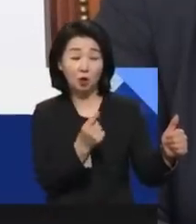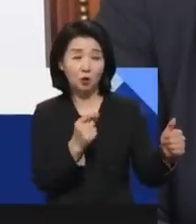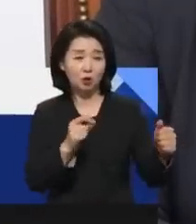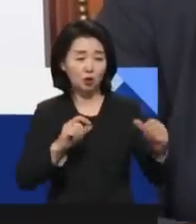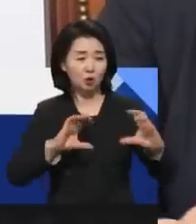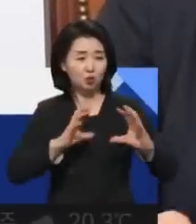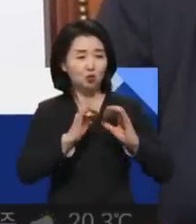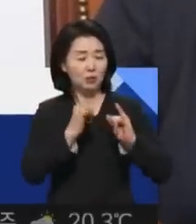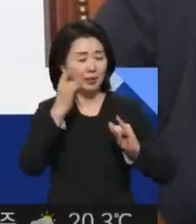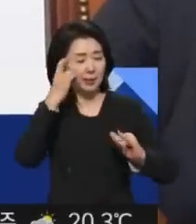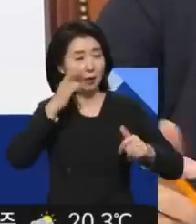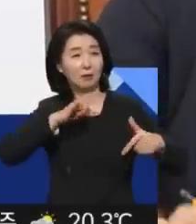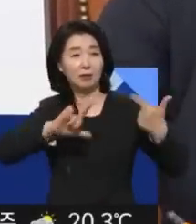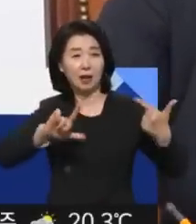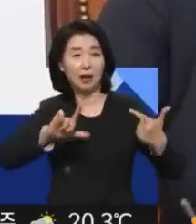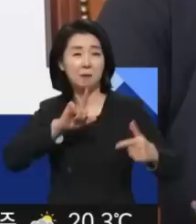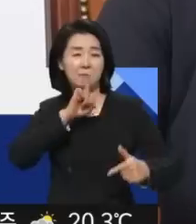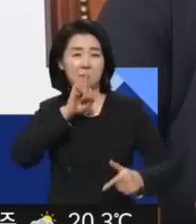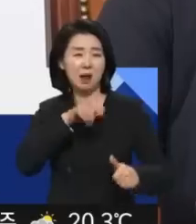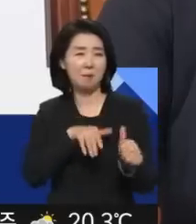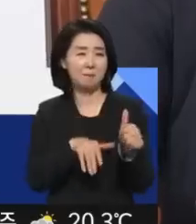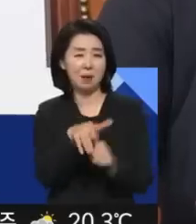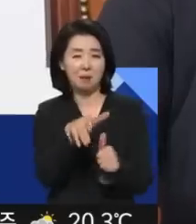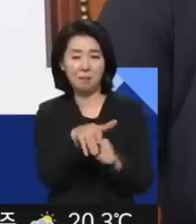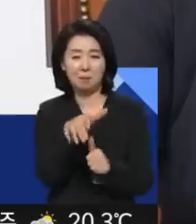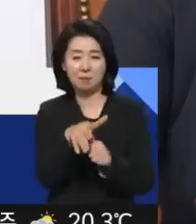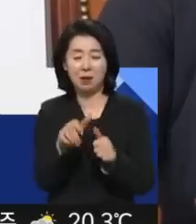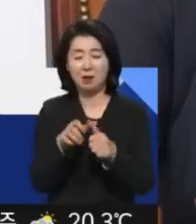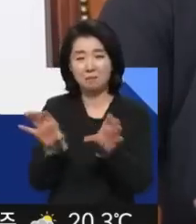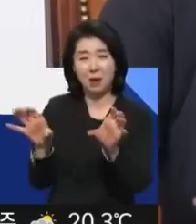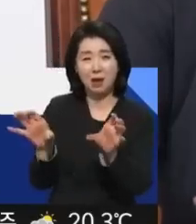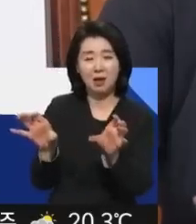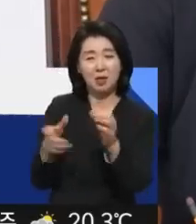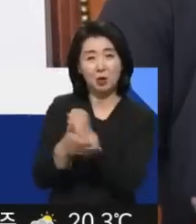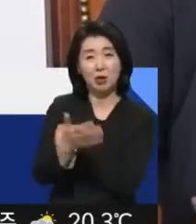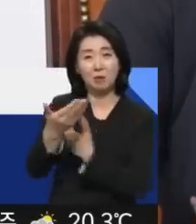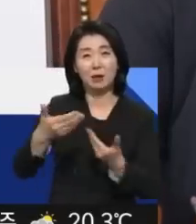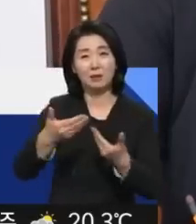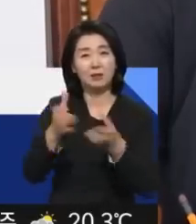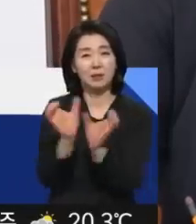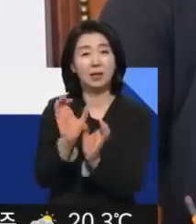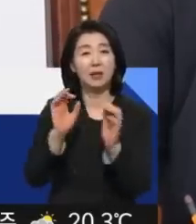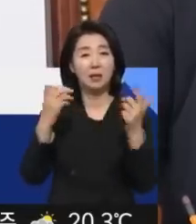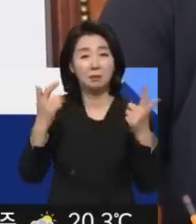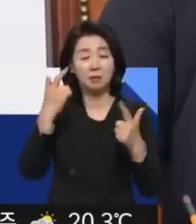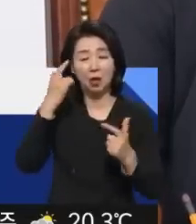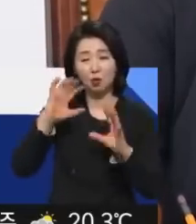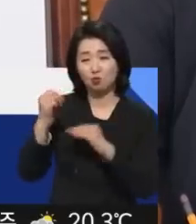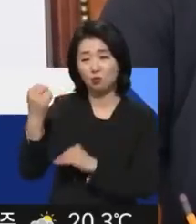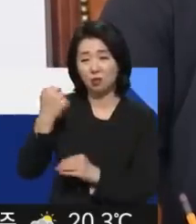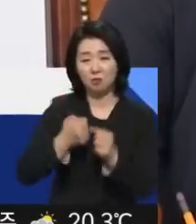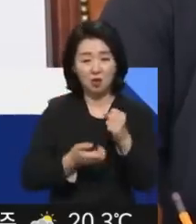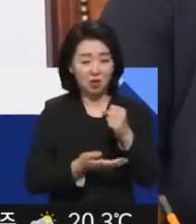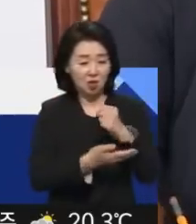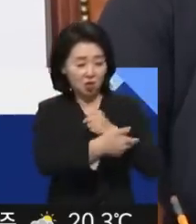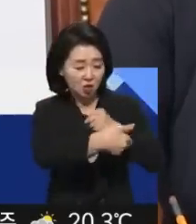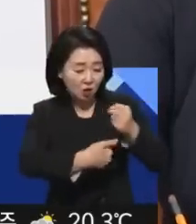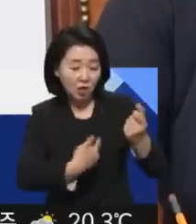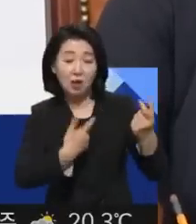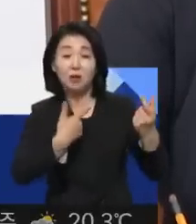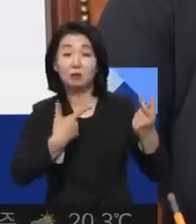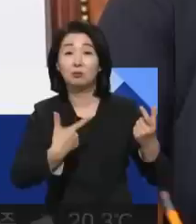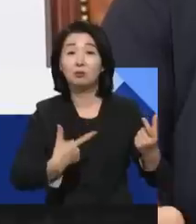않는 극단적 언행을 하는 인물의 영향을 받는 정당이 아닙니다. 마치 국민의힘에 영향을 끼치는